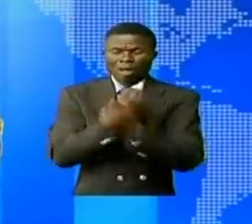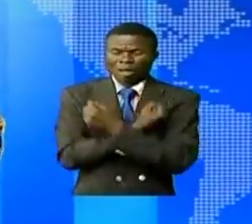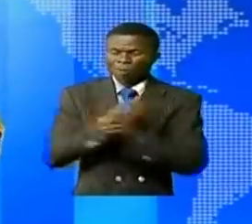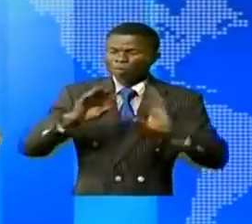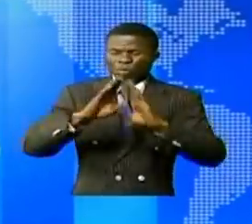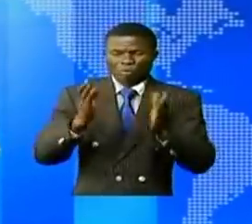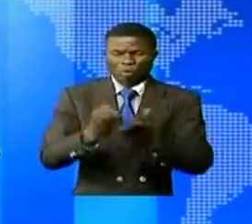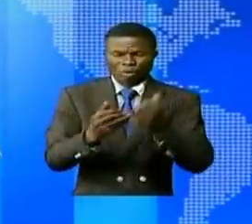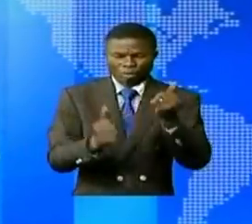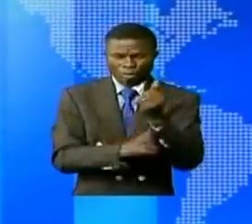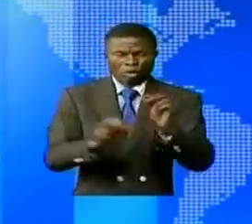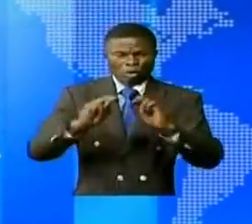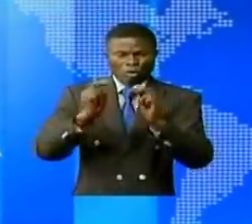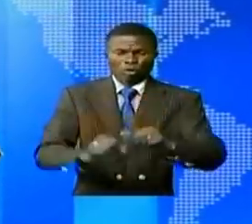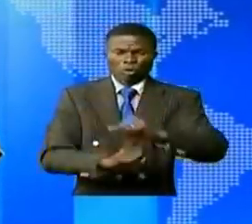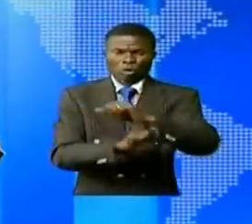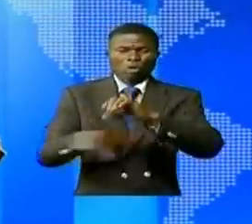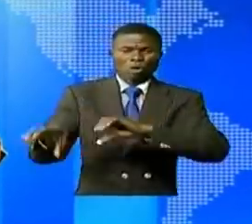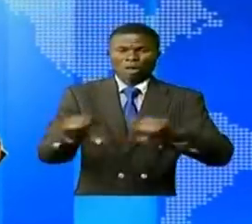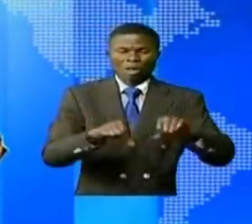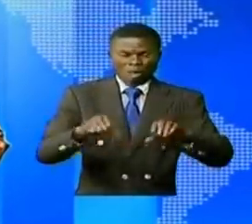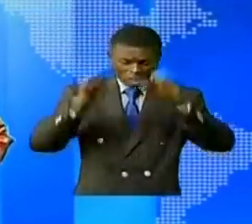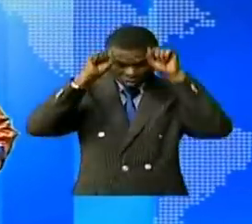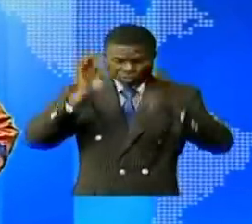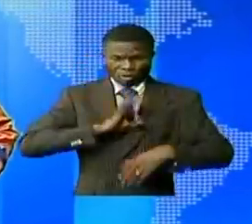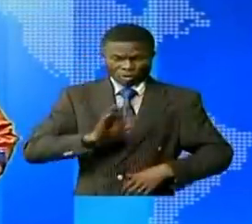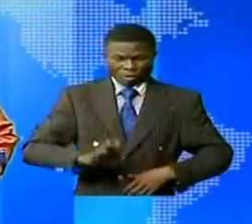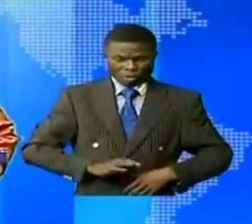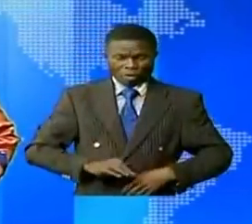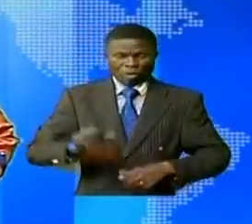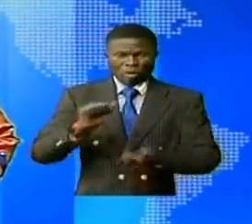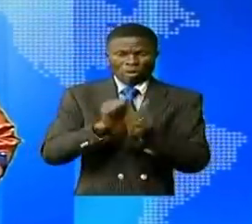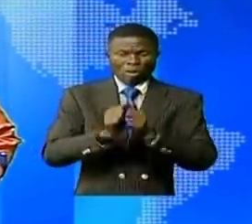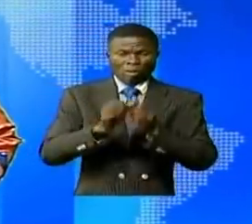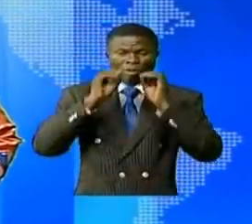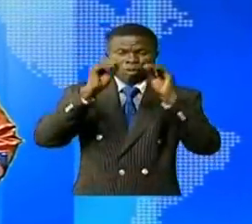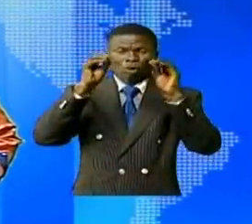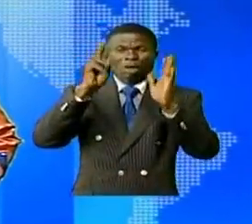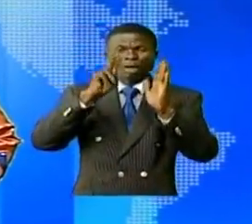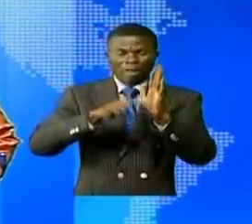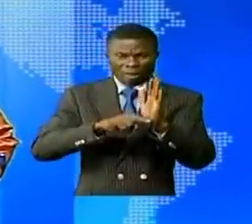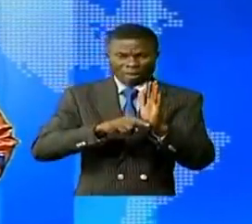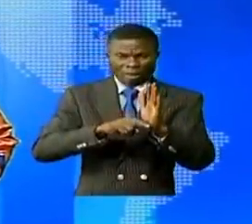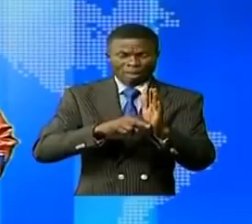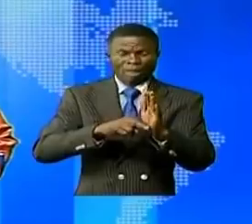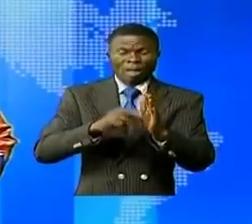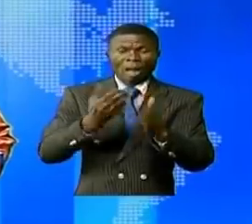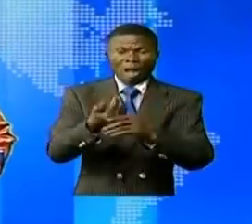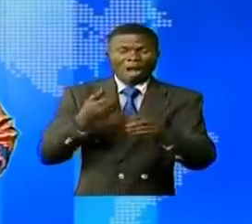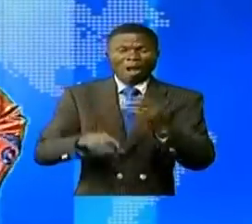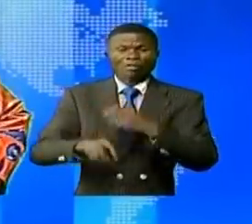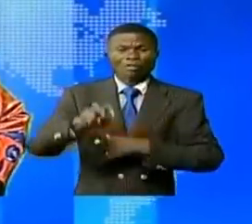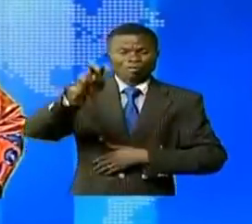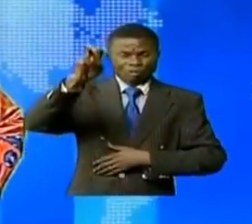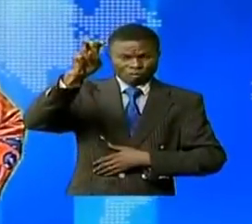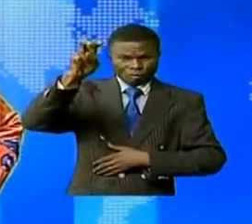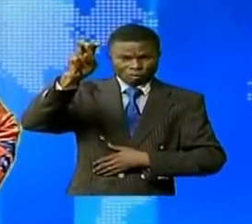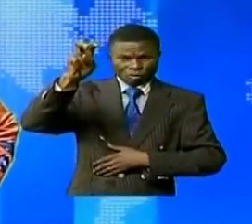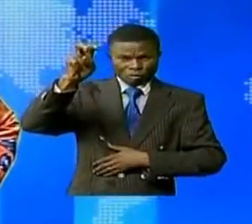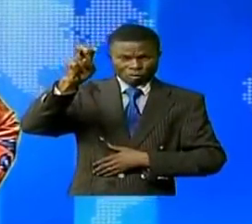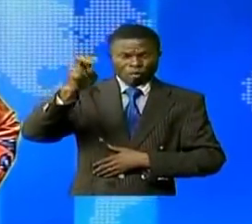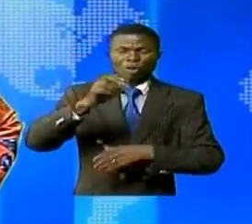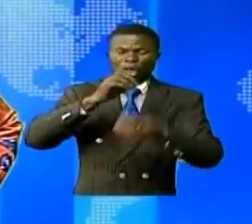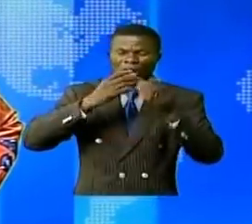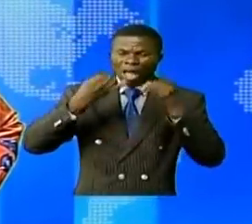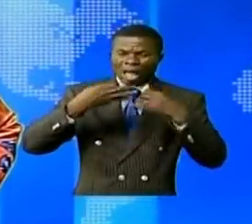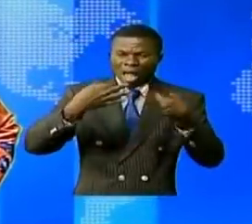C'est une structure qui accompagne les actions du chef de l'État dans le secteur de l'enseignement. Mais avant leur départ, ils ont été largement